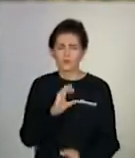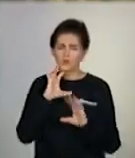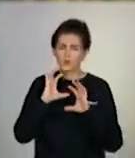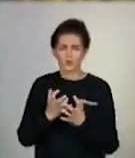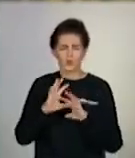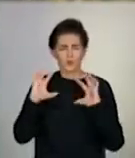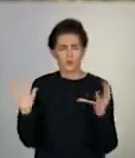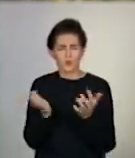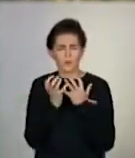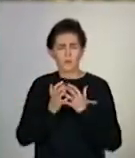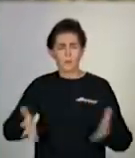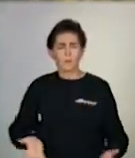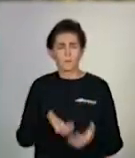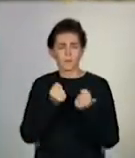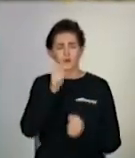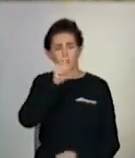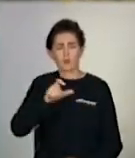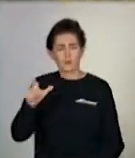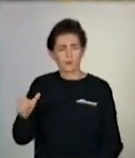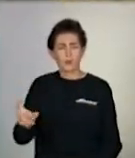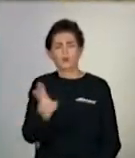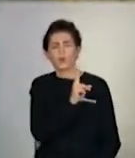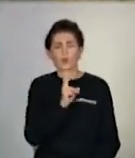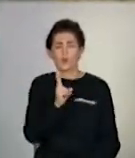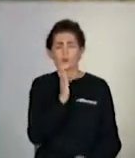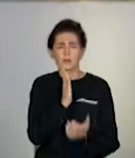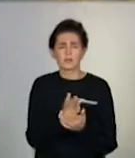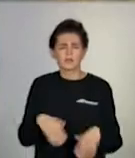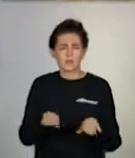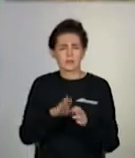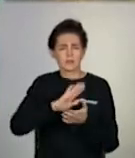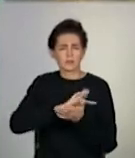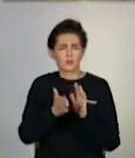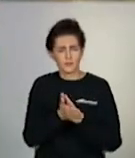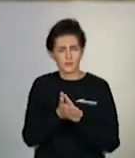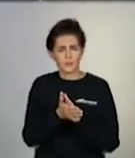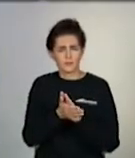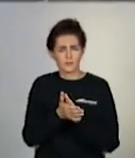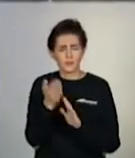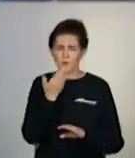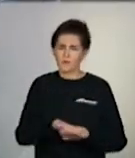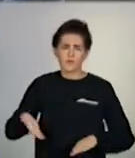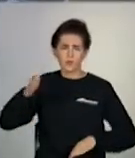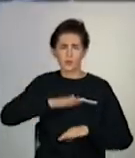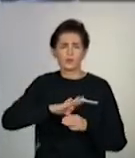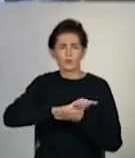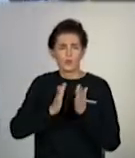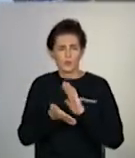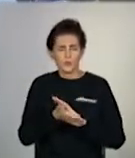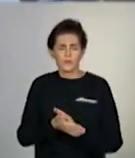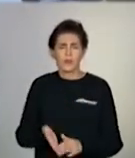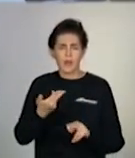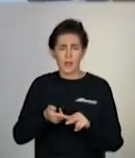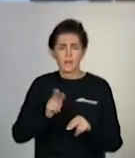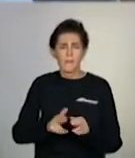серйозно озаботився вопросом підтримки людей, які знаходяться в цій ситуації, в цій жуткій ситуації. Коли великий